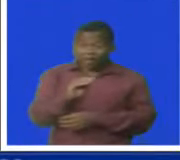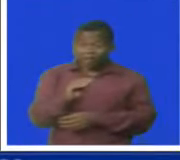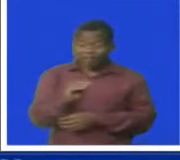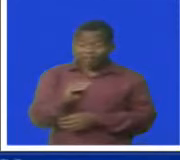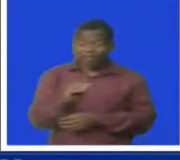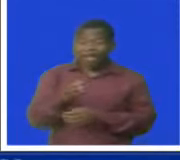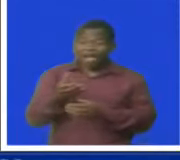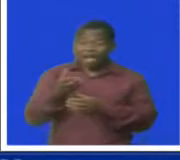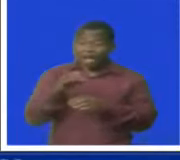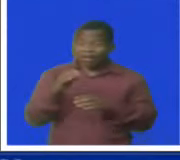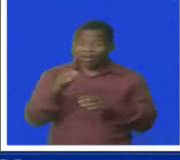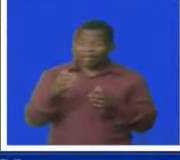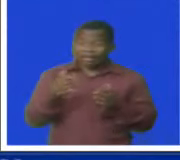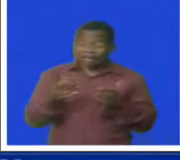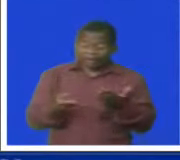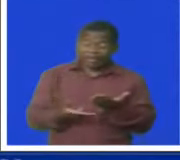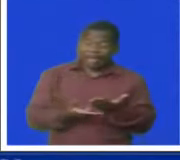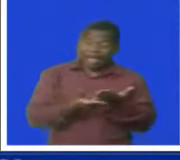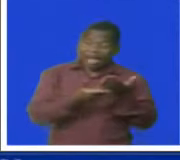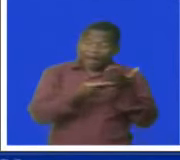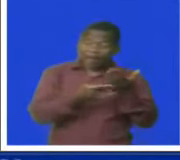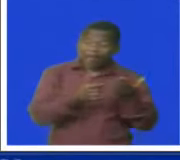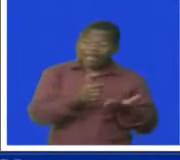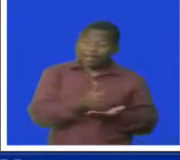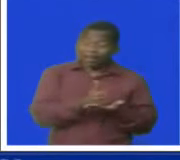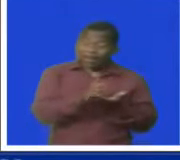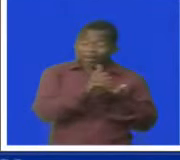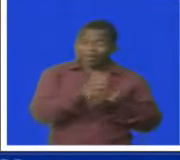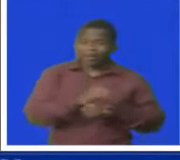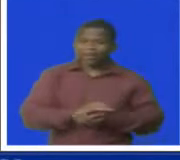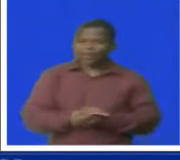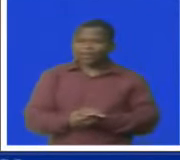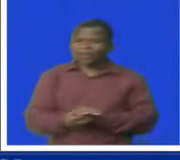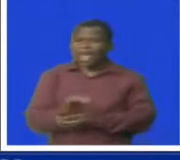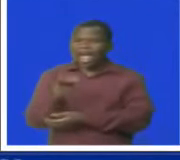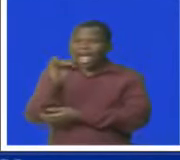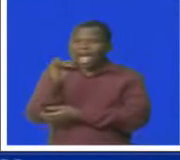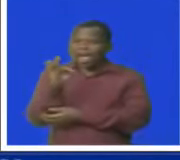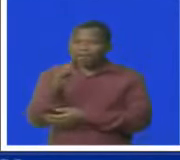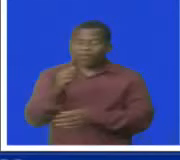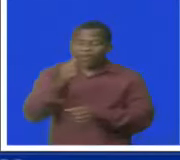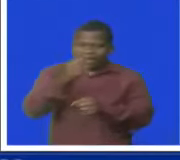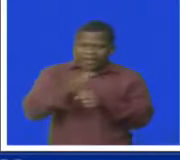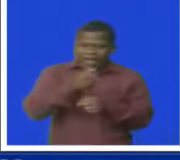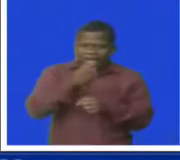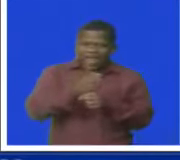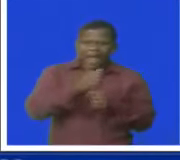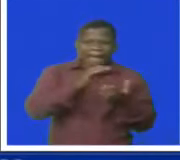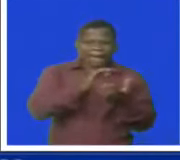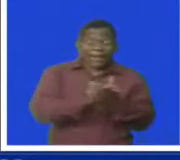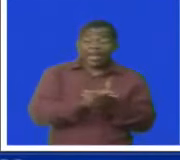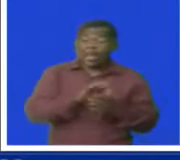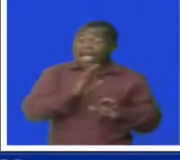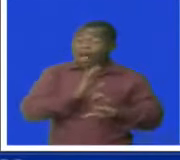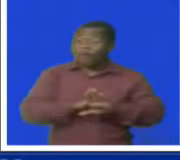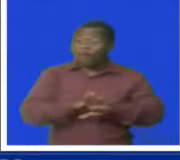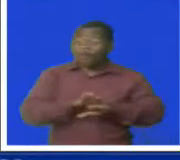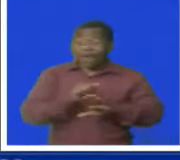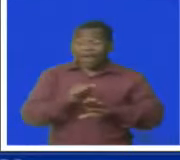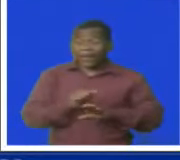Esikhathini nangabe kuhte le coordination utawukhanza ukuthi nalelo diko lifuna kwenta umsebenzi lothite lohlose